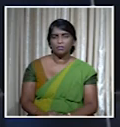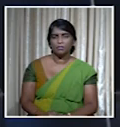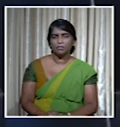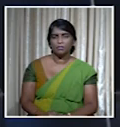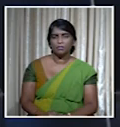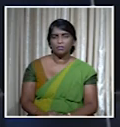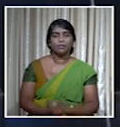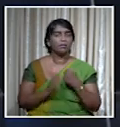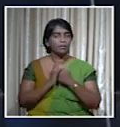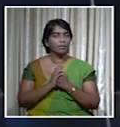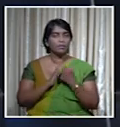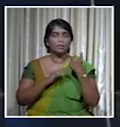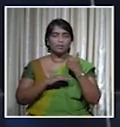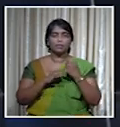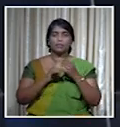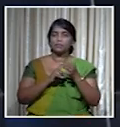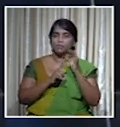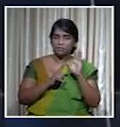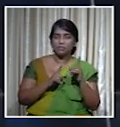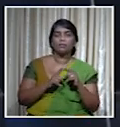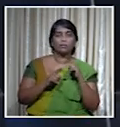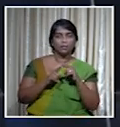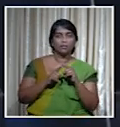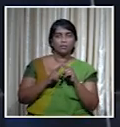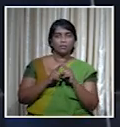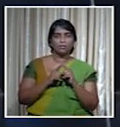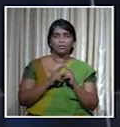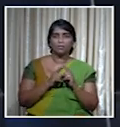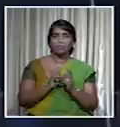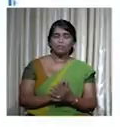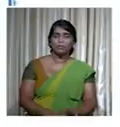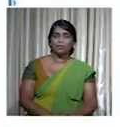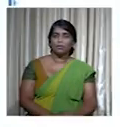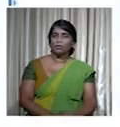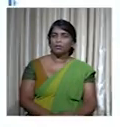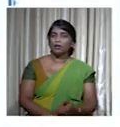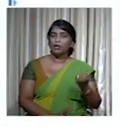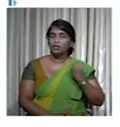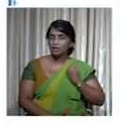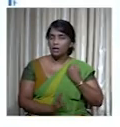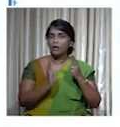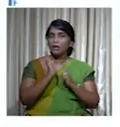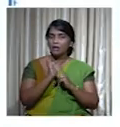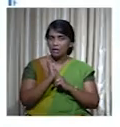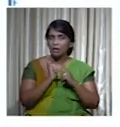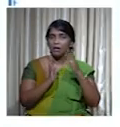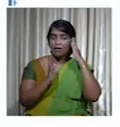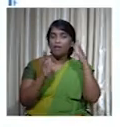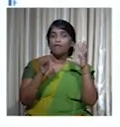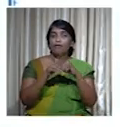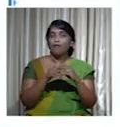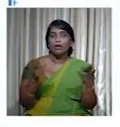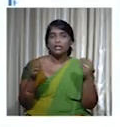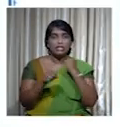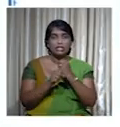ගරු සභාපතිතුමනි කැටියෙන් කිය ඉතා පැහැදිලිව මේ නීතිඥ වටවල මහත්තයාගේ වෛද්‍ය නන්දිජාතිත් මහත්තයාගේ මොනලා කොහෙද